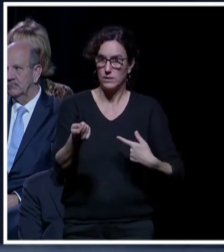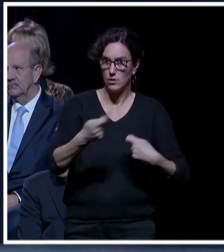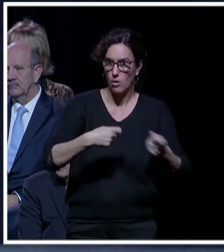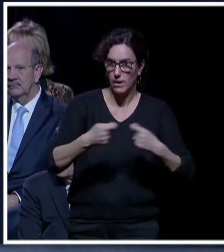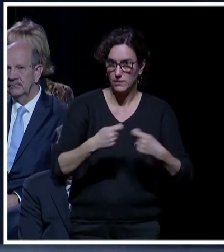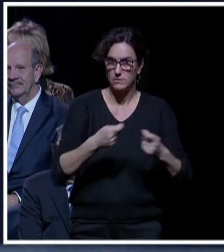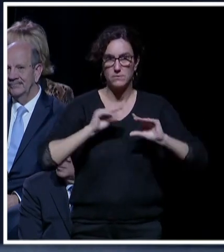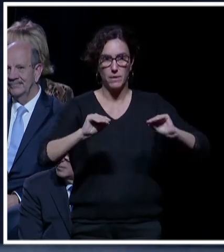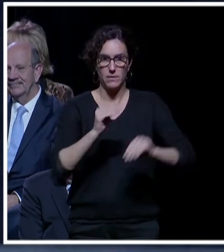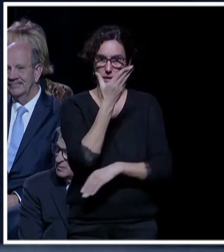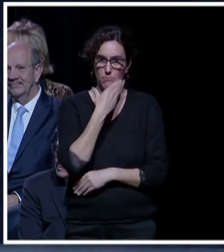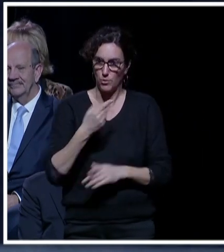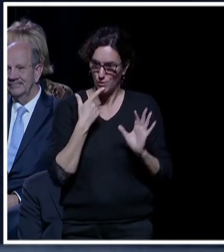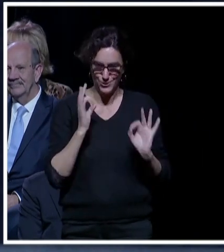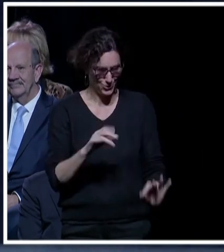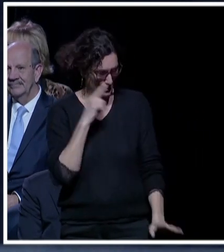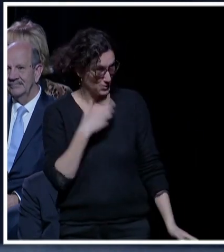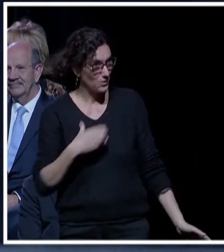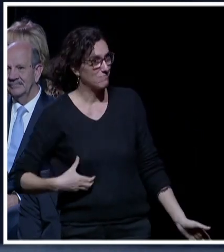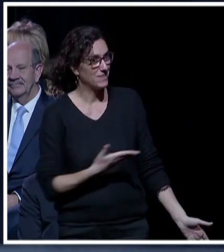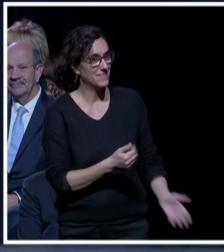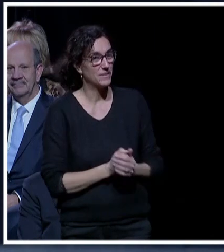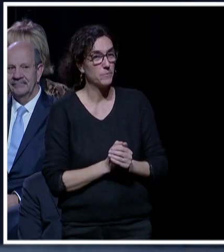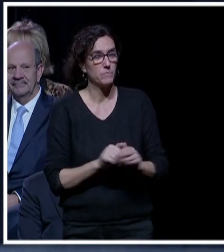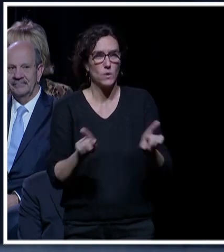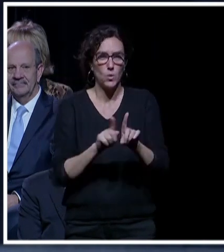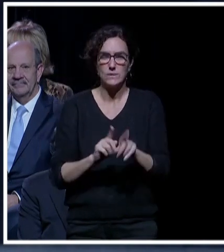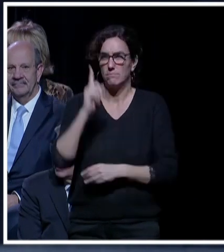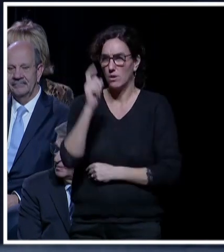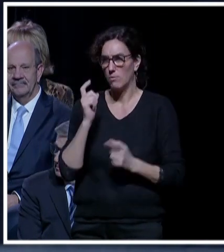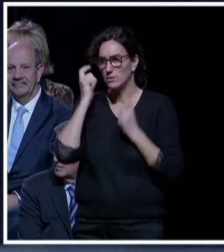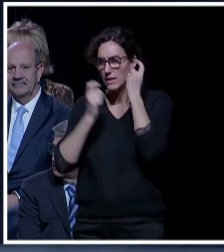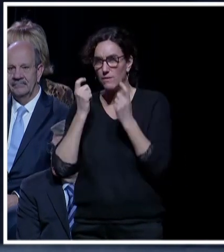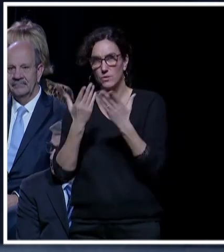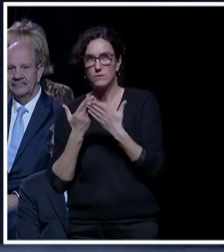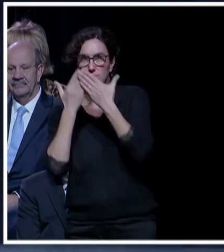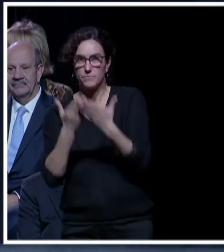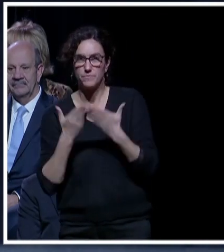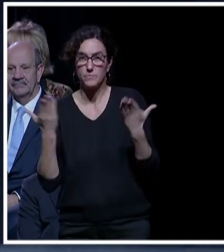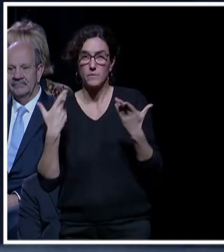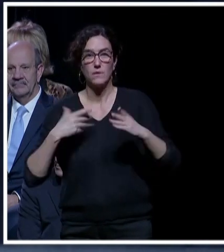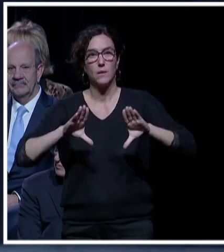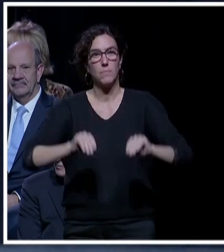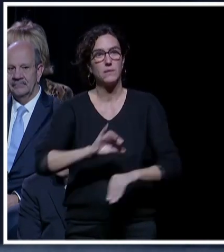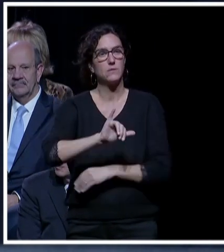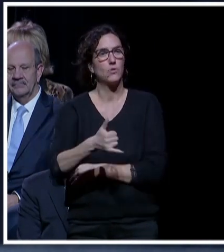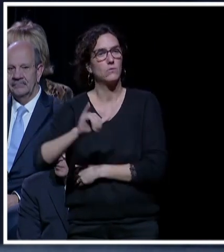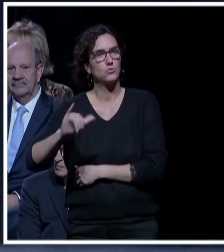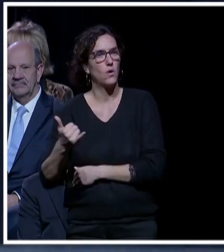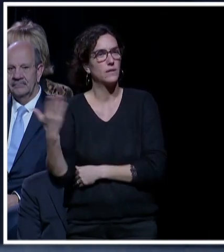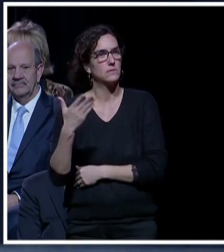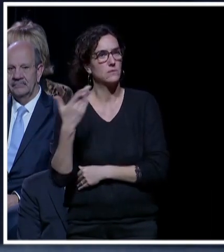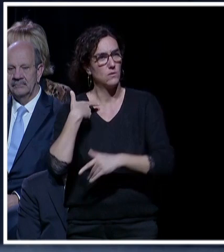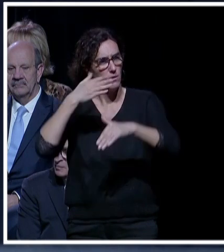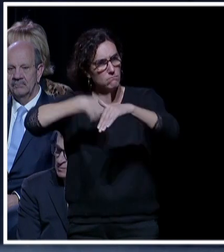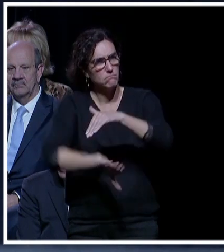le maire ? Nous avons aussi lancé les études pour la création d'un parking souterrain, place Jean Jaurès, qui permettra de préserver les espaces